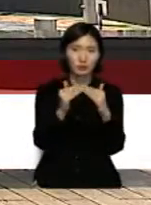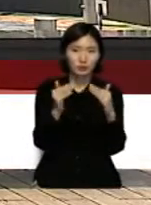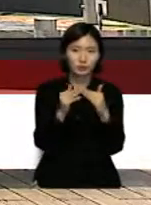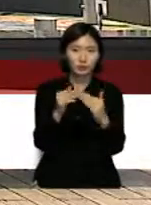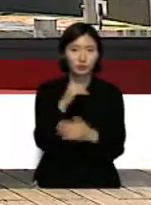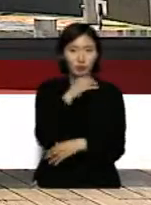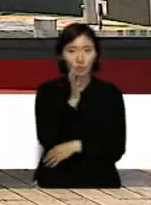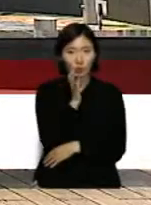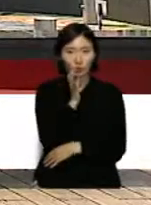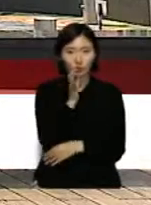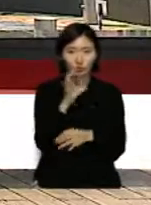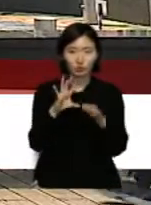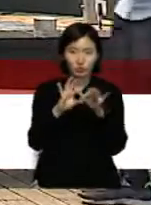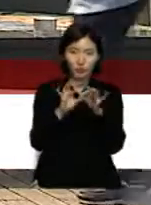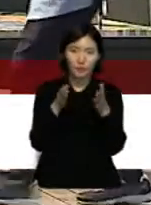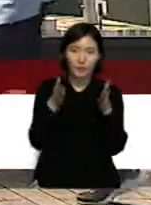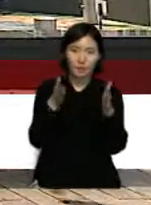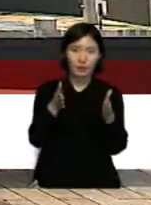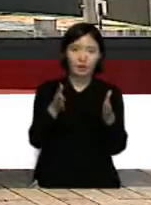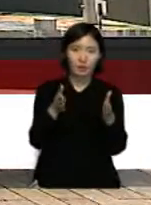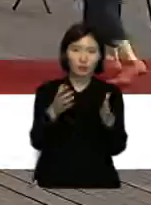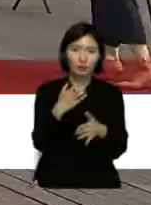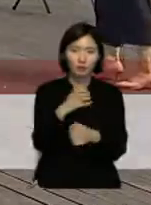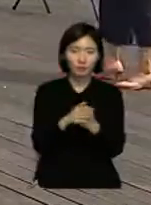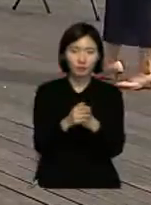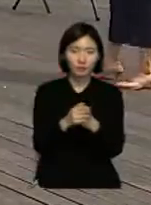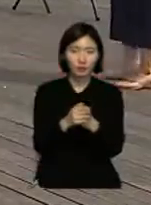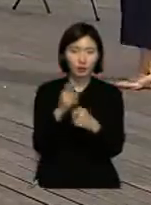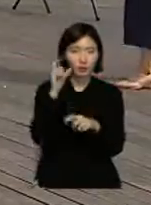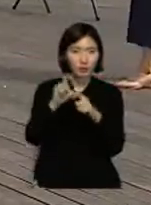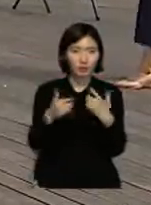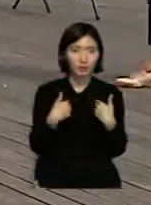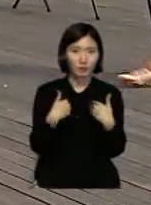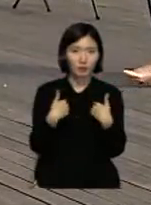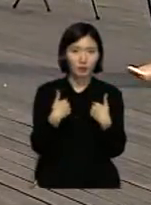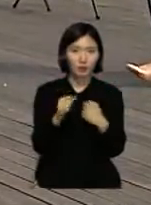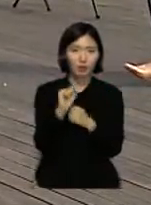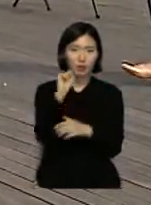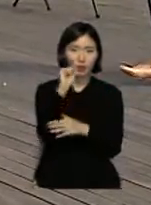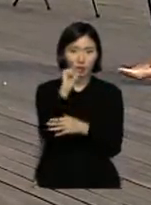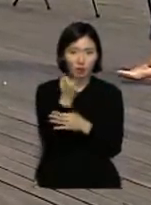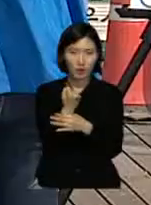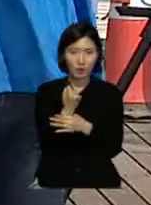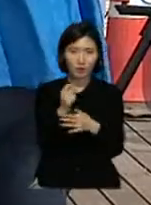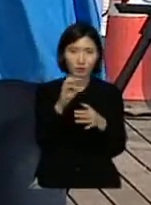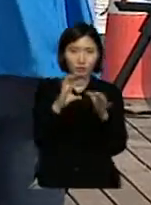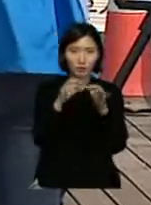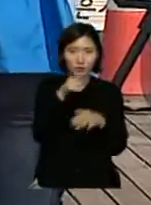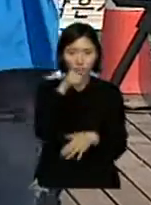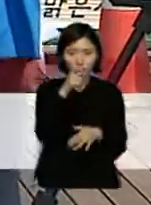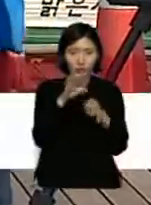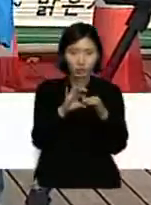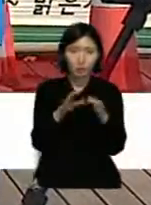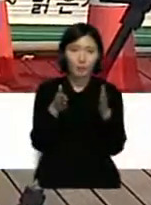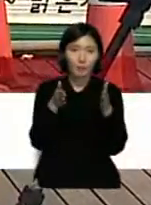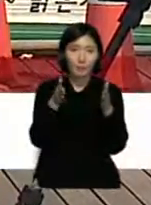주택들은 좀 이렇게 노후관에 대한 그런 고려를 좀 해보셔야 되고요. 서울시가 노후된 옥내 급수관 교체비를 지원하고